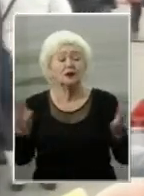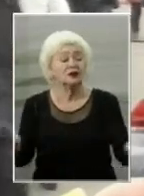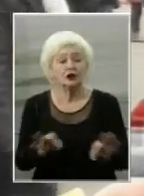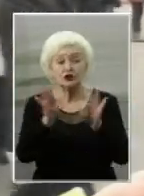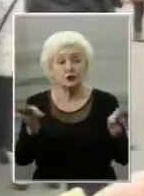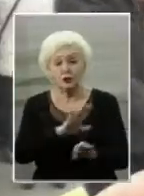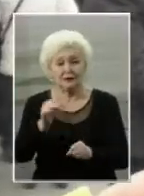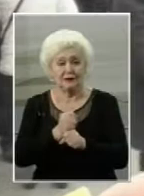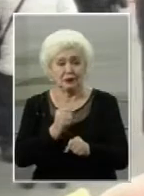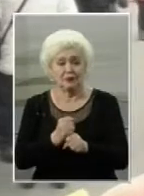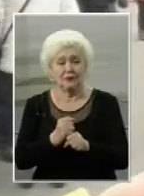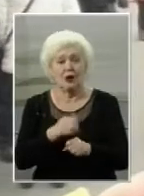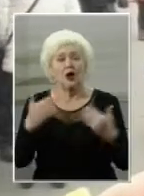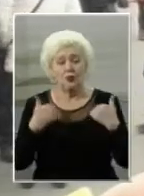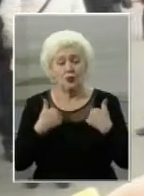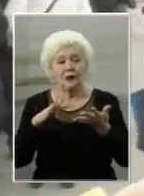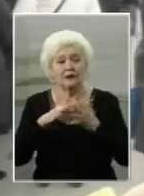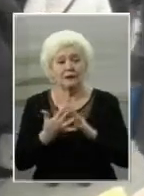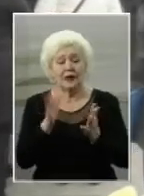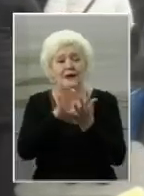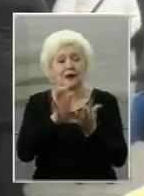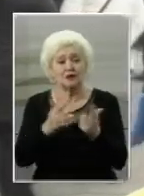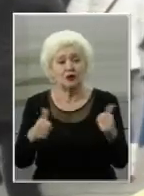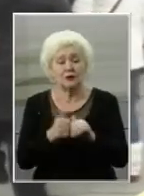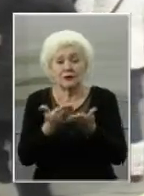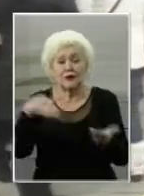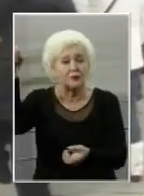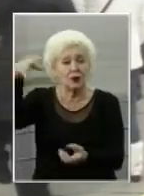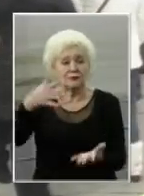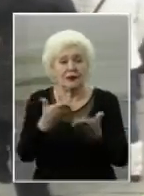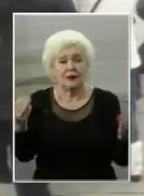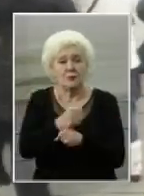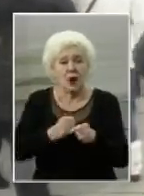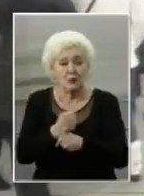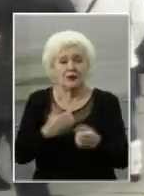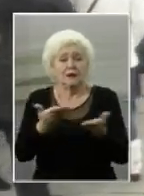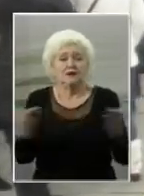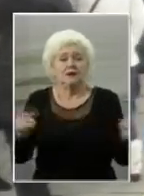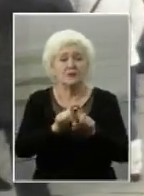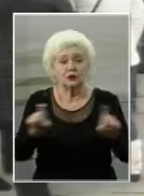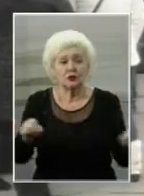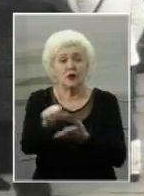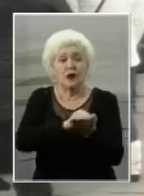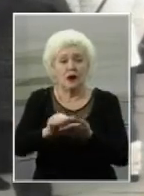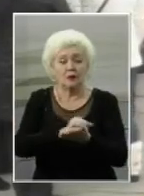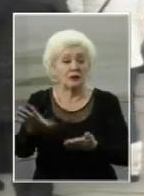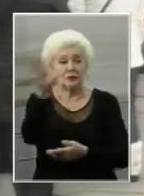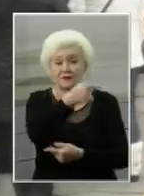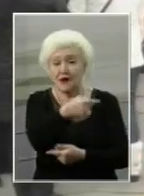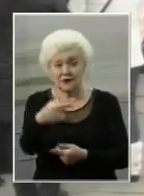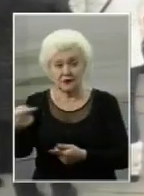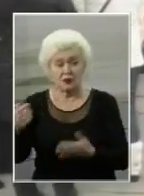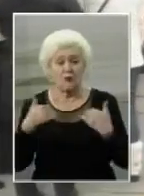Нічого. Ось у мене в селищі Склотара немає освітлення, нема аптеки, нема школи, асфальту, нічого, все відсутнє.